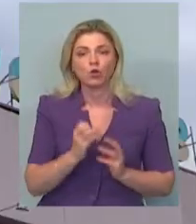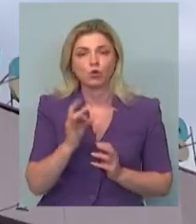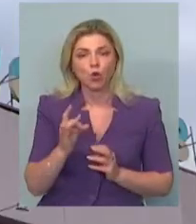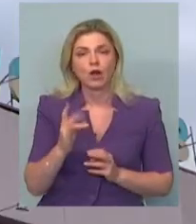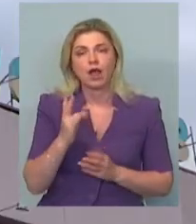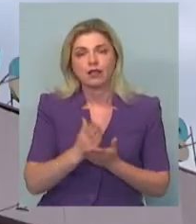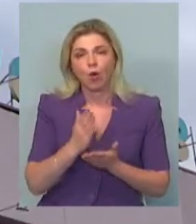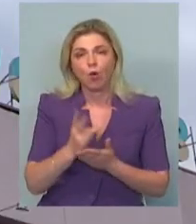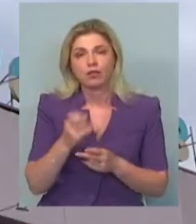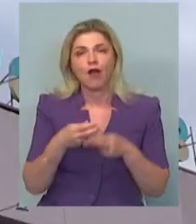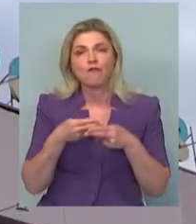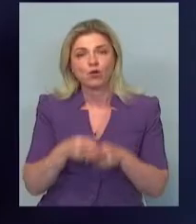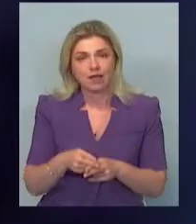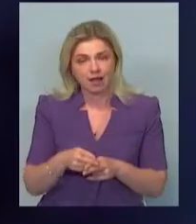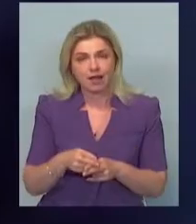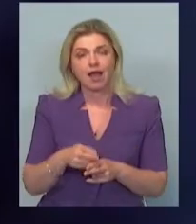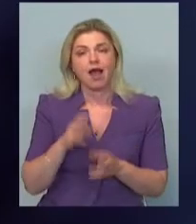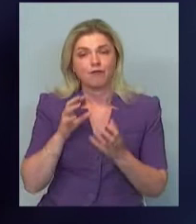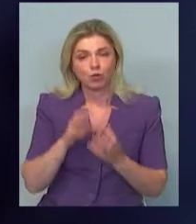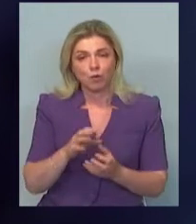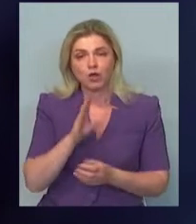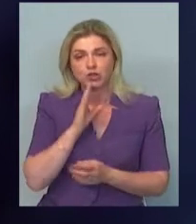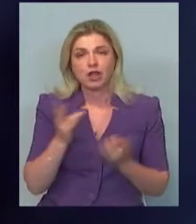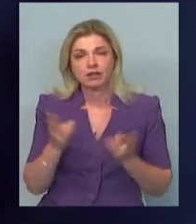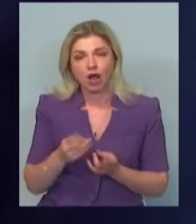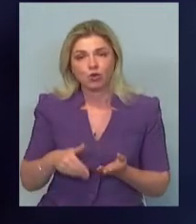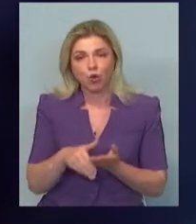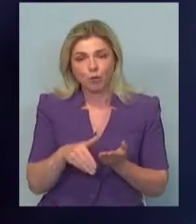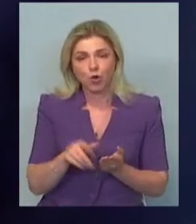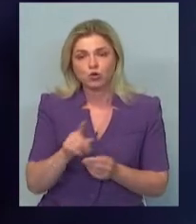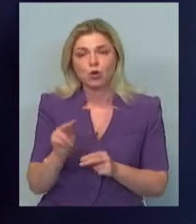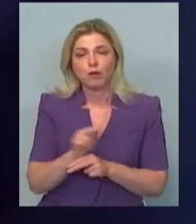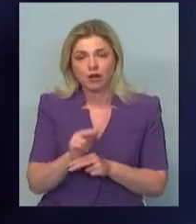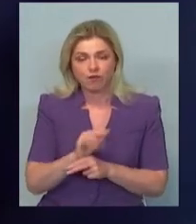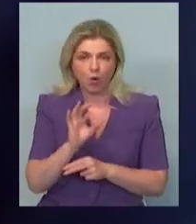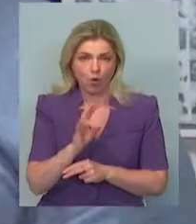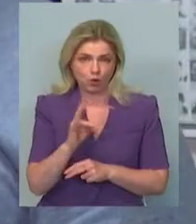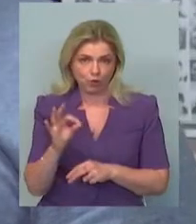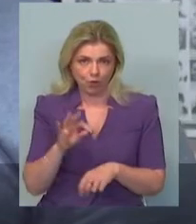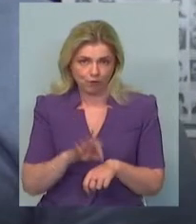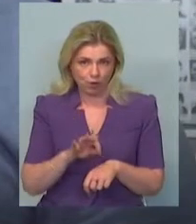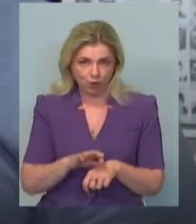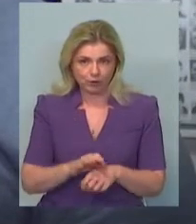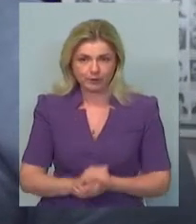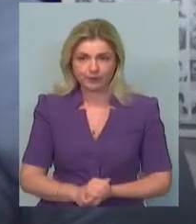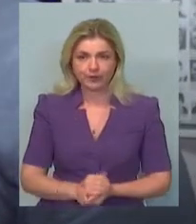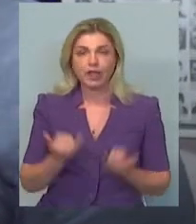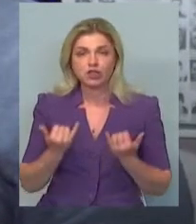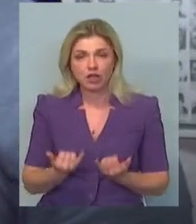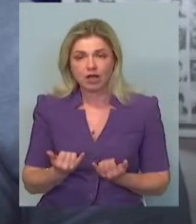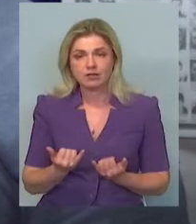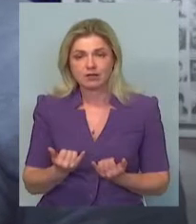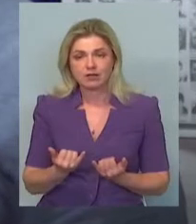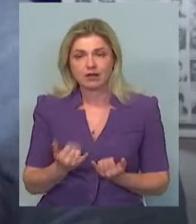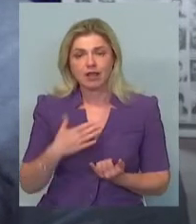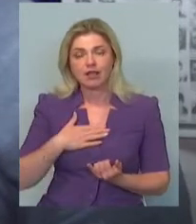на міжміському автовокзалі. Жінка потребує допомоги, аби вилікувати онкологічну хворобу. Зараз є біда у нашої